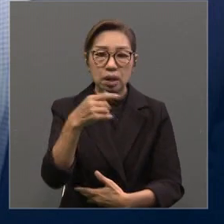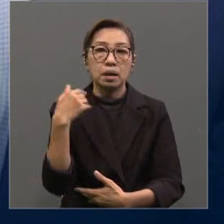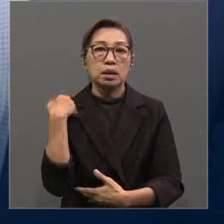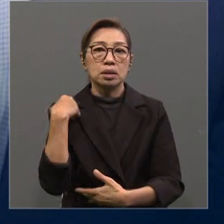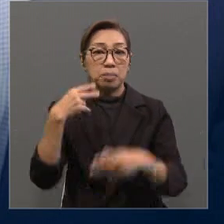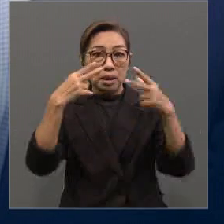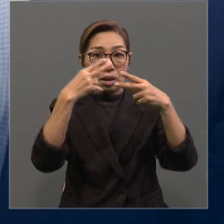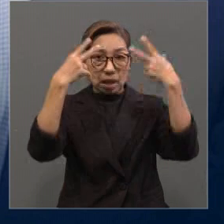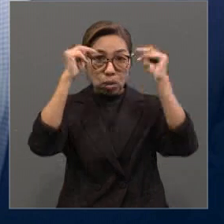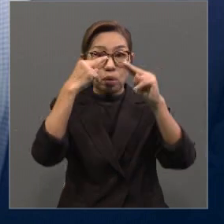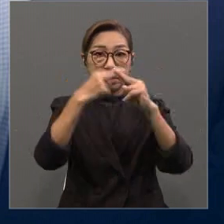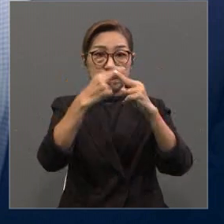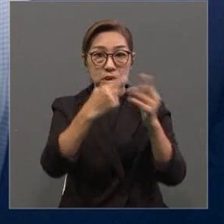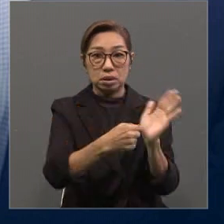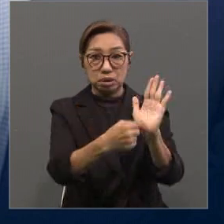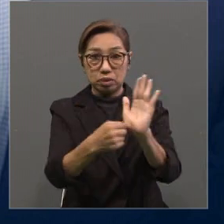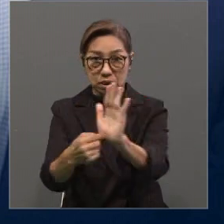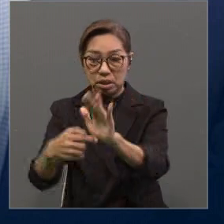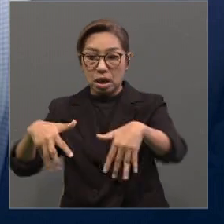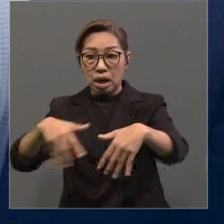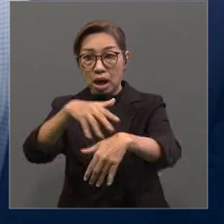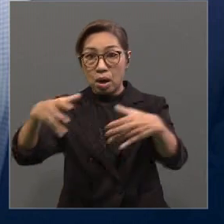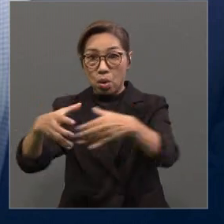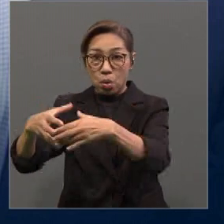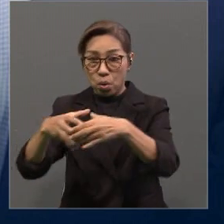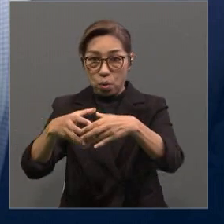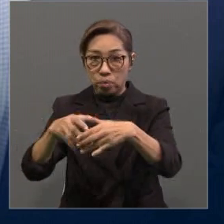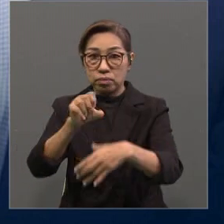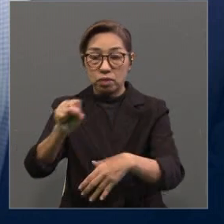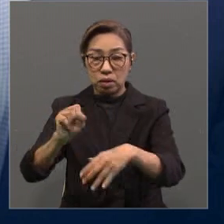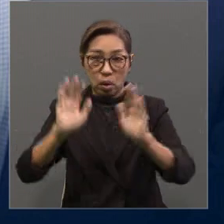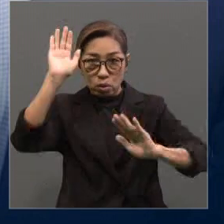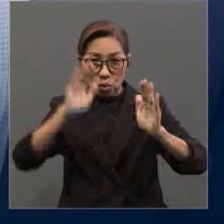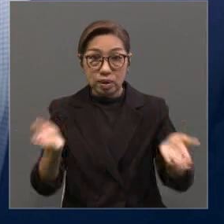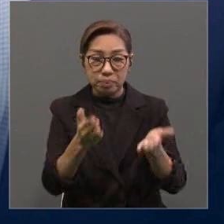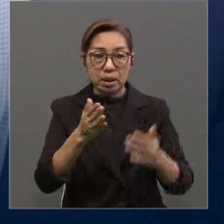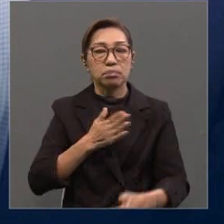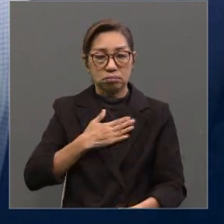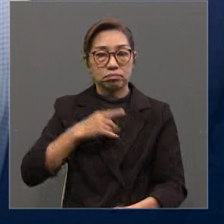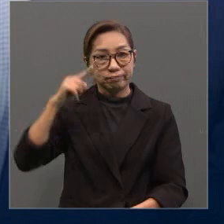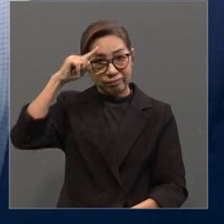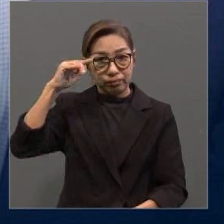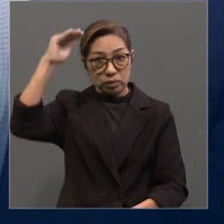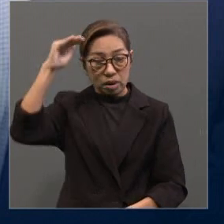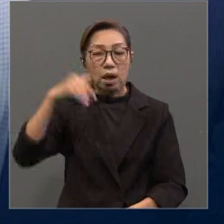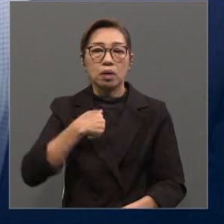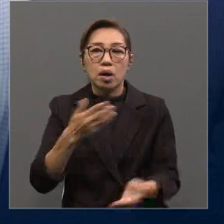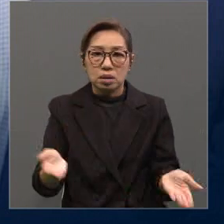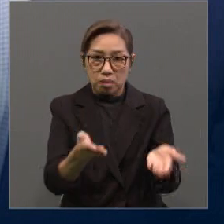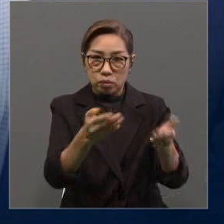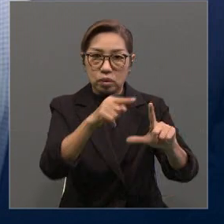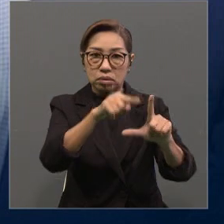โหวตนายกรัฐมนตรีและตนเองก็จะสนับสนุนให้คุณพิธาจากพรรคก้าวไกลได้รับตำแหน่งอย่างสง่างามอย่างเต็มภา